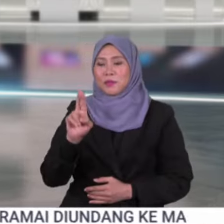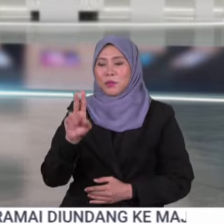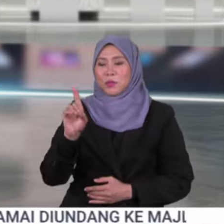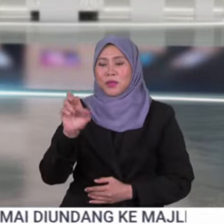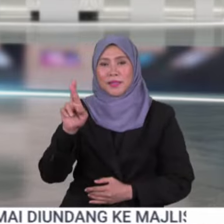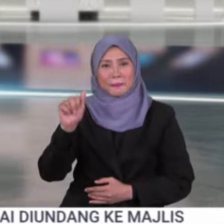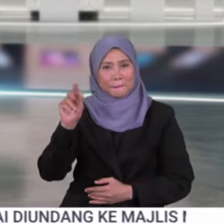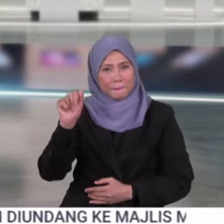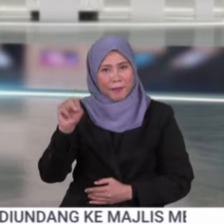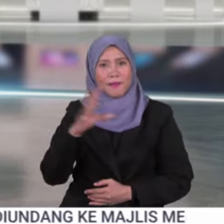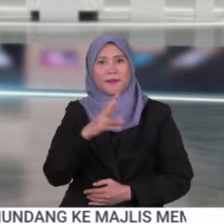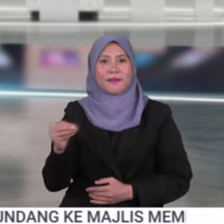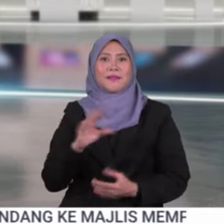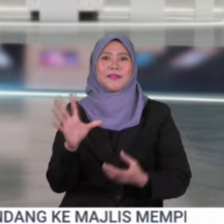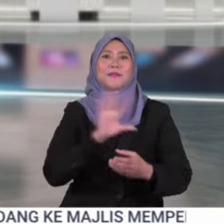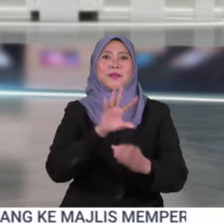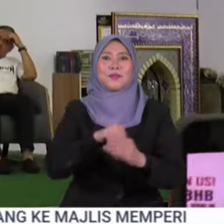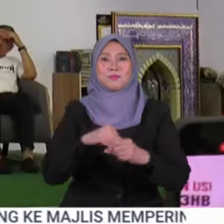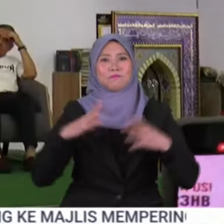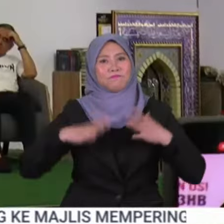pameran koleksi Allahyarham.